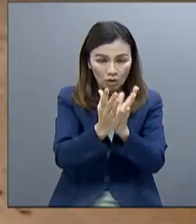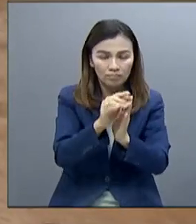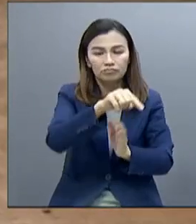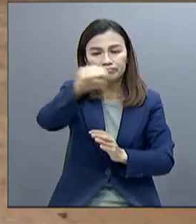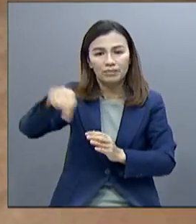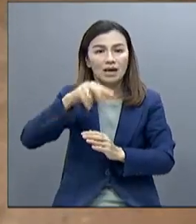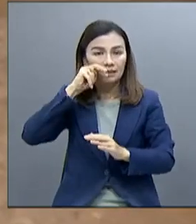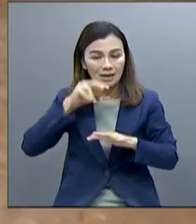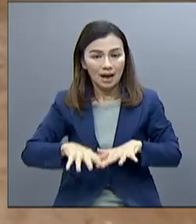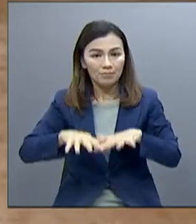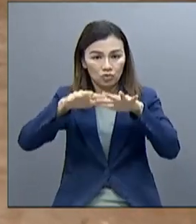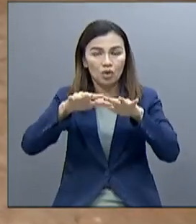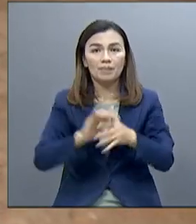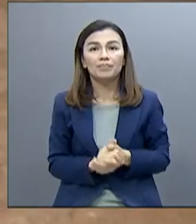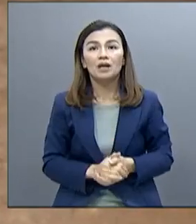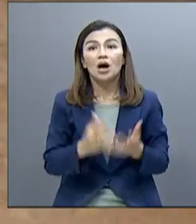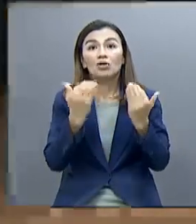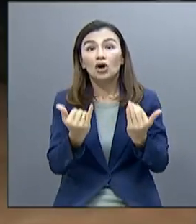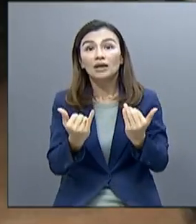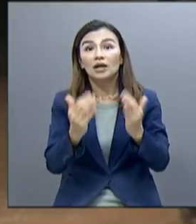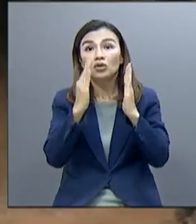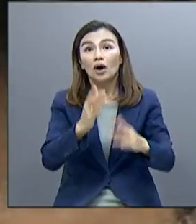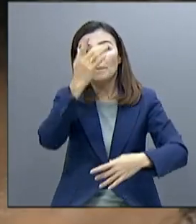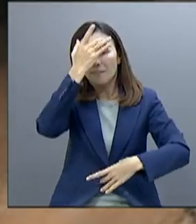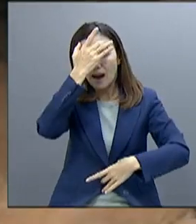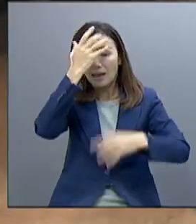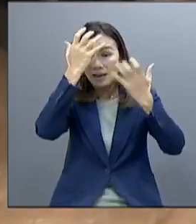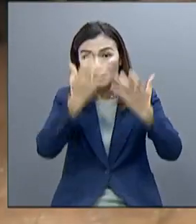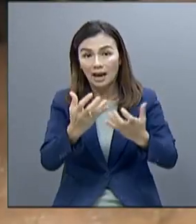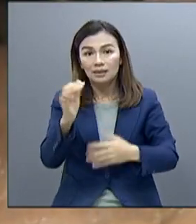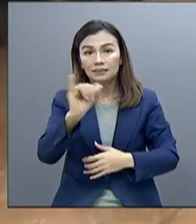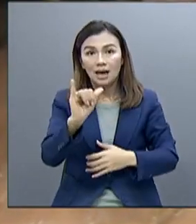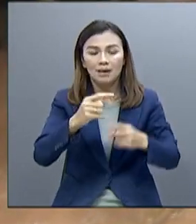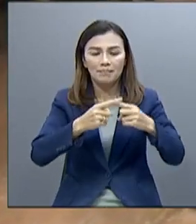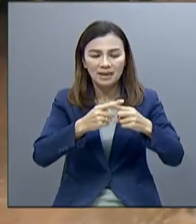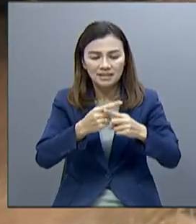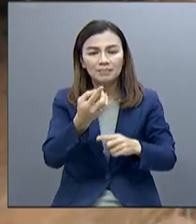ที่น้ำท่วมเบื้องต้นยังไม่พบเคสผู้ป่วยหนักจะพบก็คือบาดเจ็บเล็กน้อยค่ะ